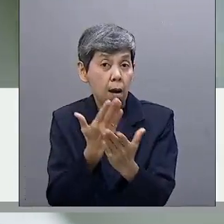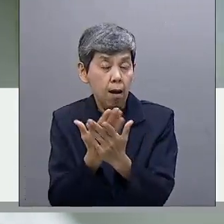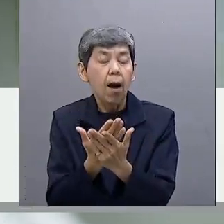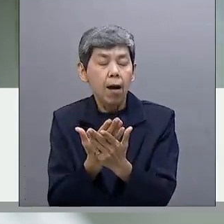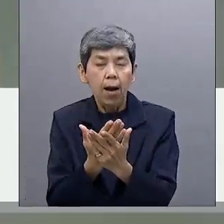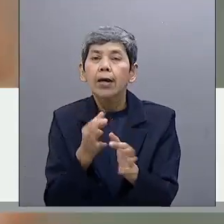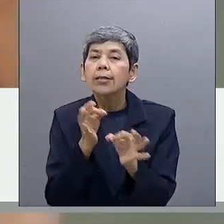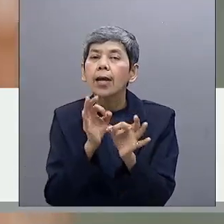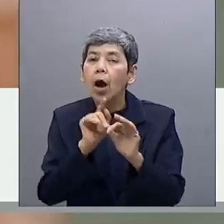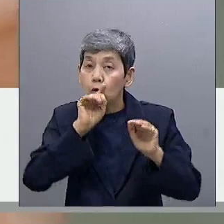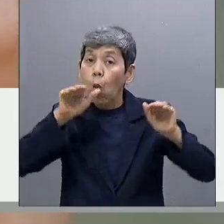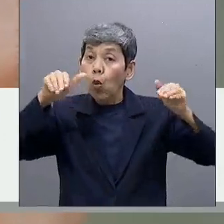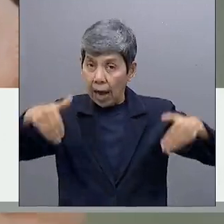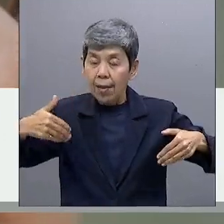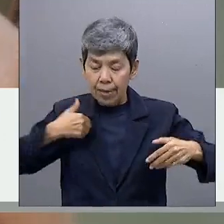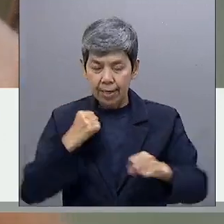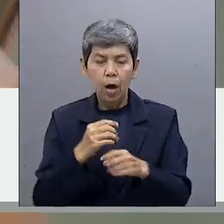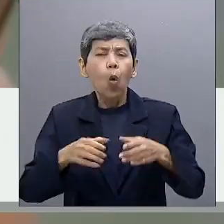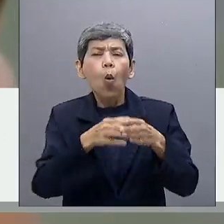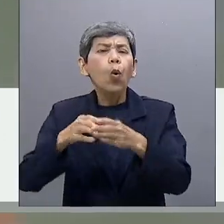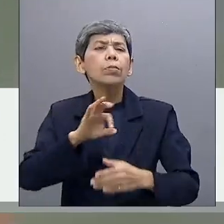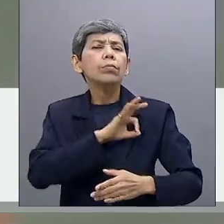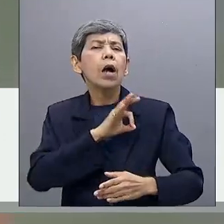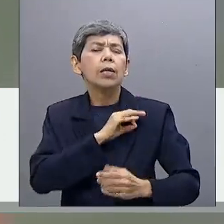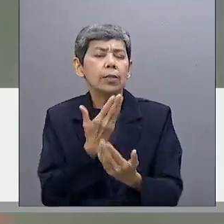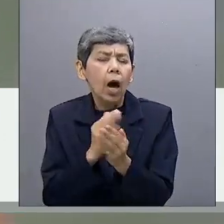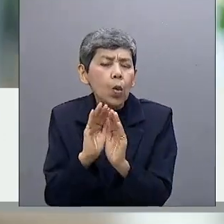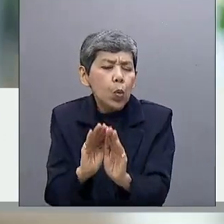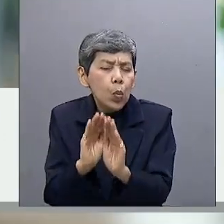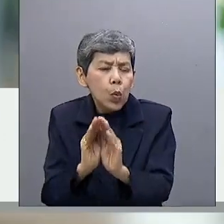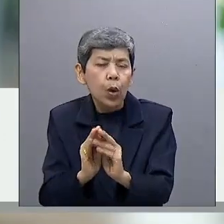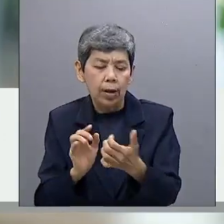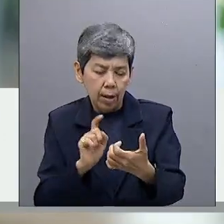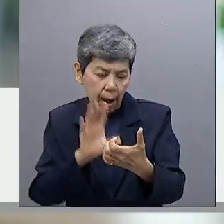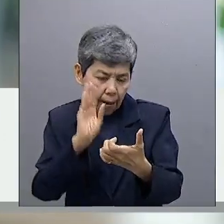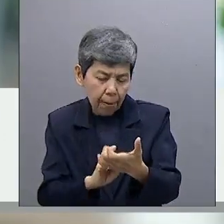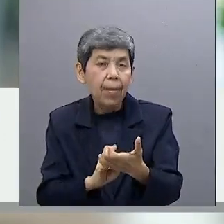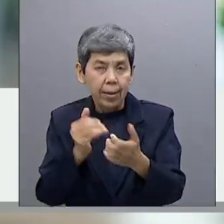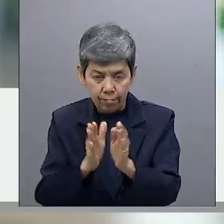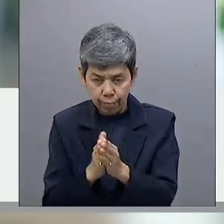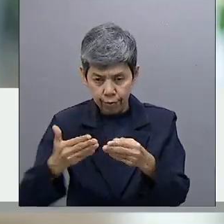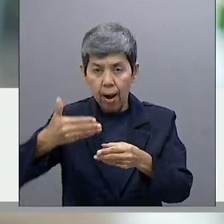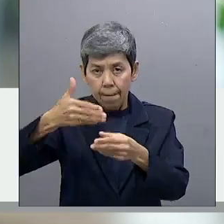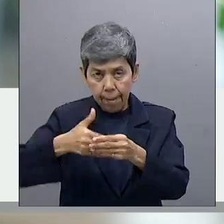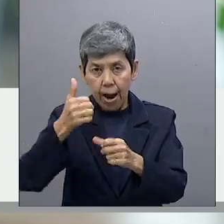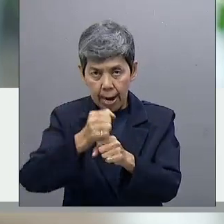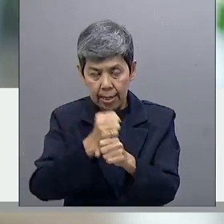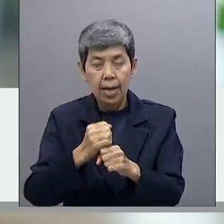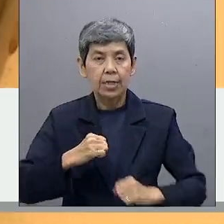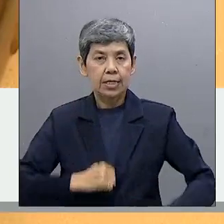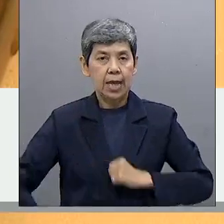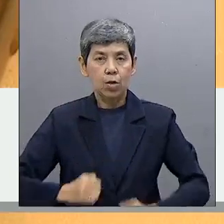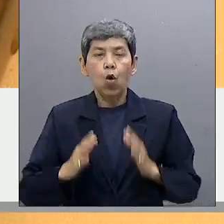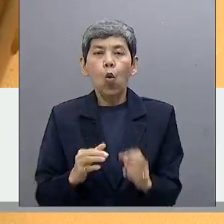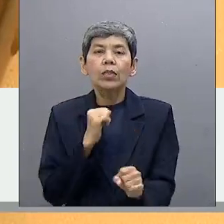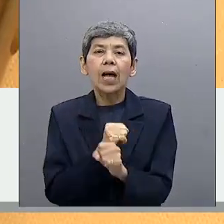กรุงไทยได้เพิ่มช่องทางให้สมาชิกสามารถออมเงินผ่านแอปพลิเคชั่นเป๋าตังค์เพื่อสนับสนุนให้เยาวชนและ